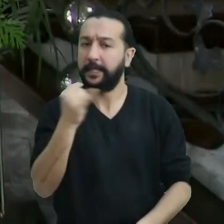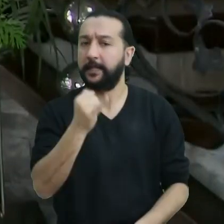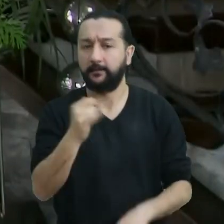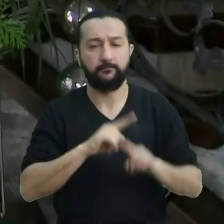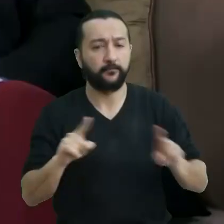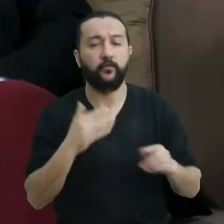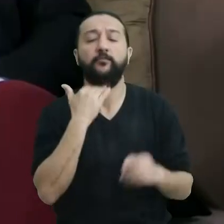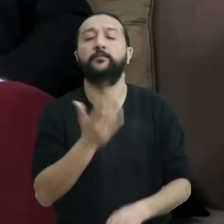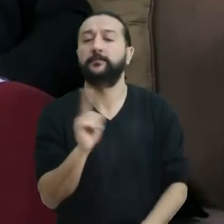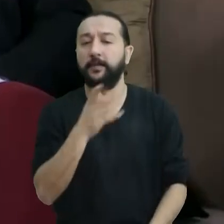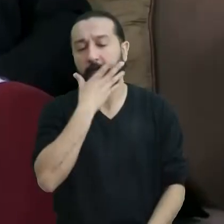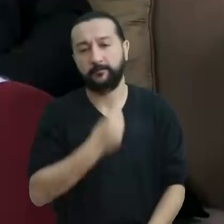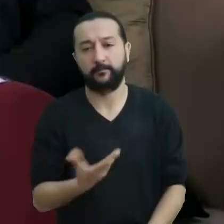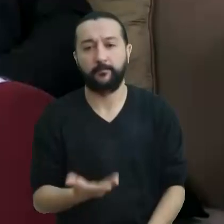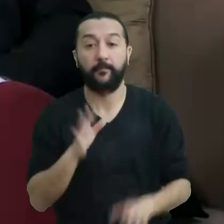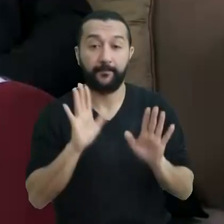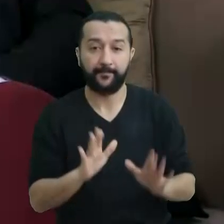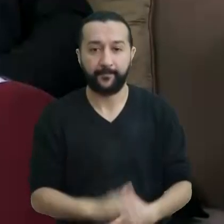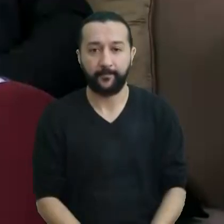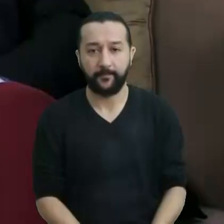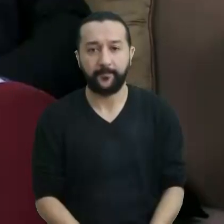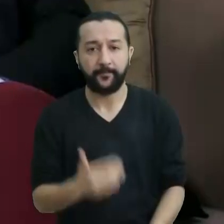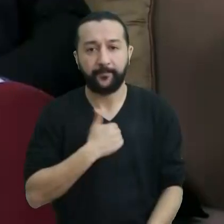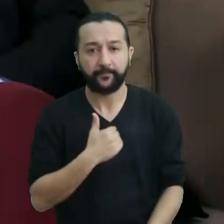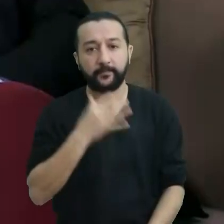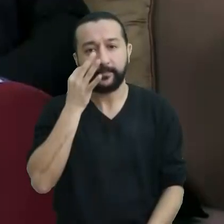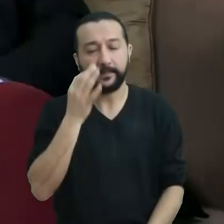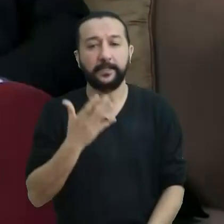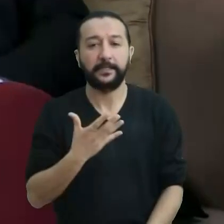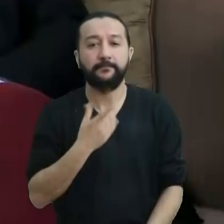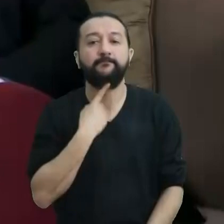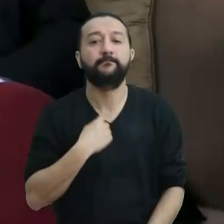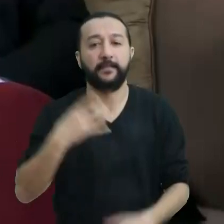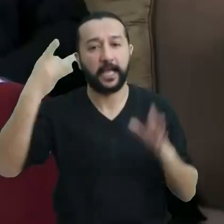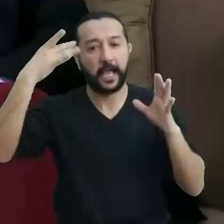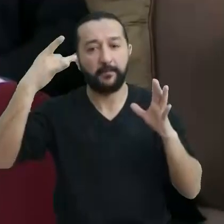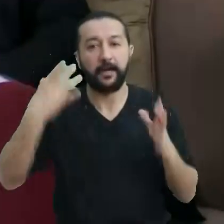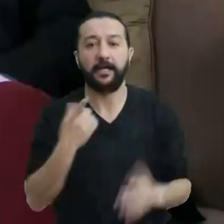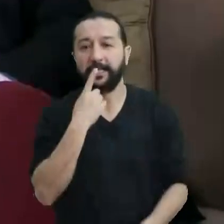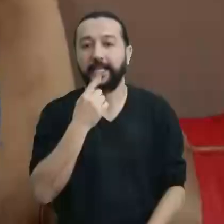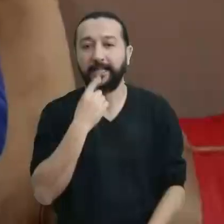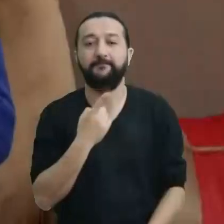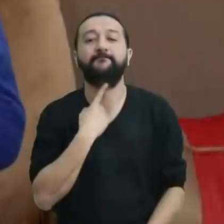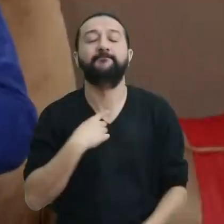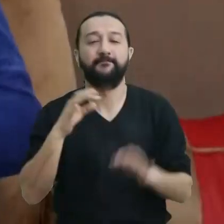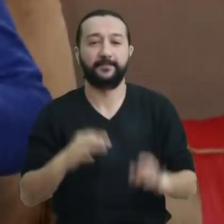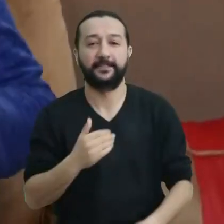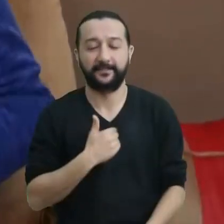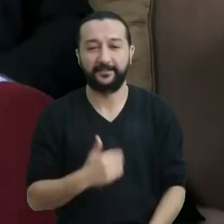dalga geçeyim estağfurullah da benim canım birdenbire kabak tatlısı çekti ya.